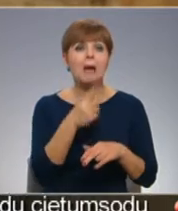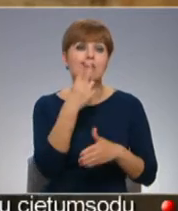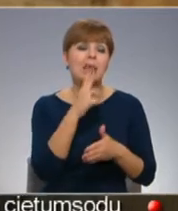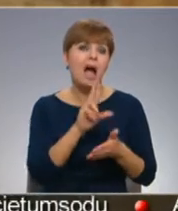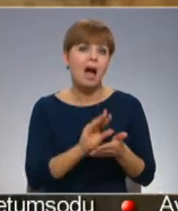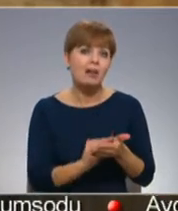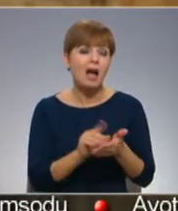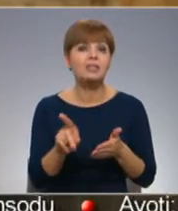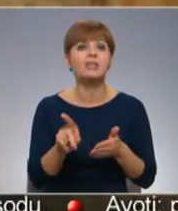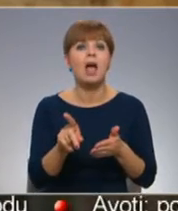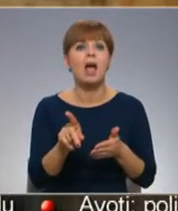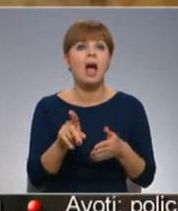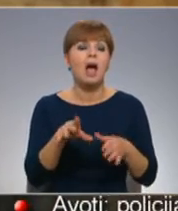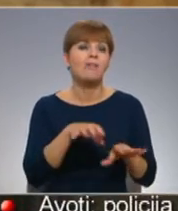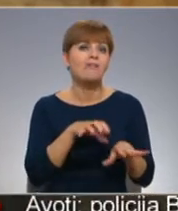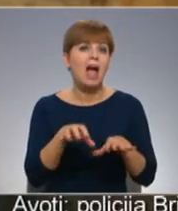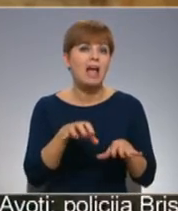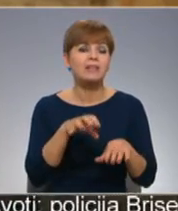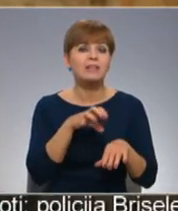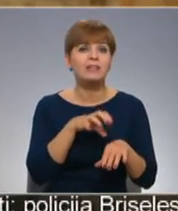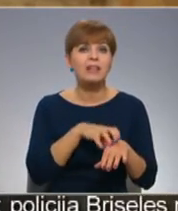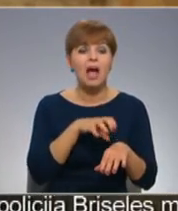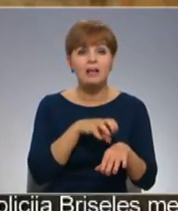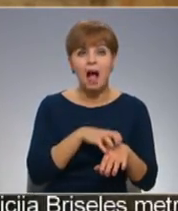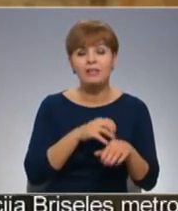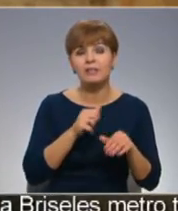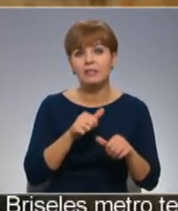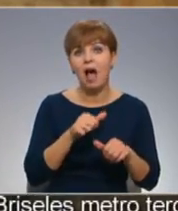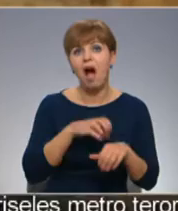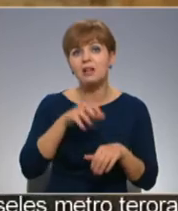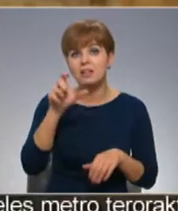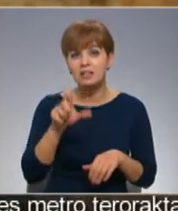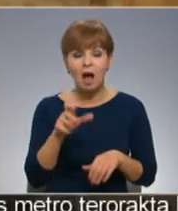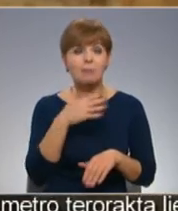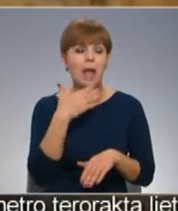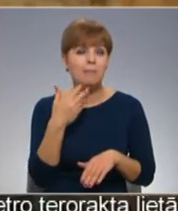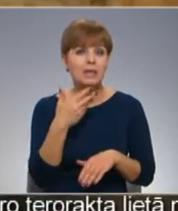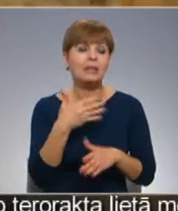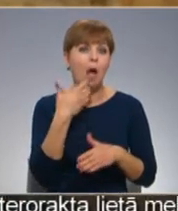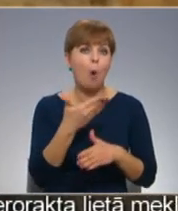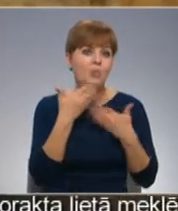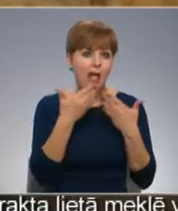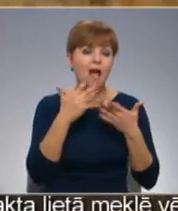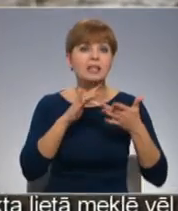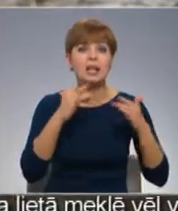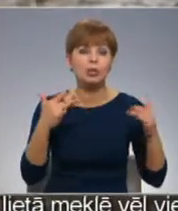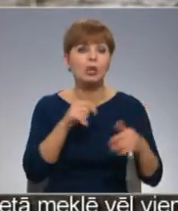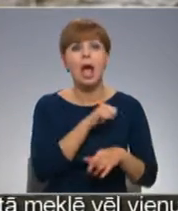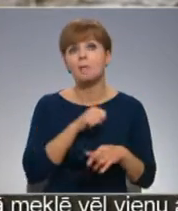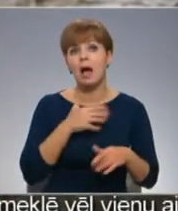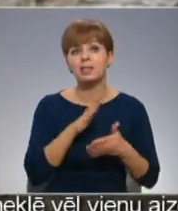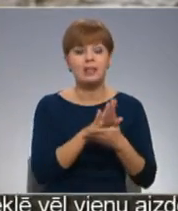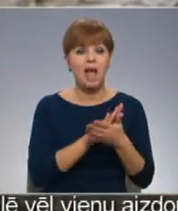vetārstiem, nevienam Latvijā īsti nav un tas, ko izlasīt. Un, protams, ka daudz jau arī lasa internetā, bet kamēr tu pats neesi to saskāries